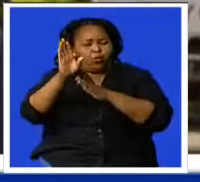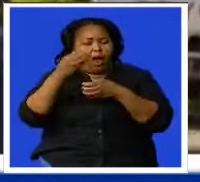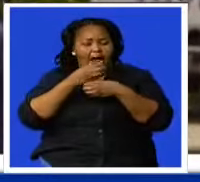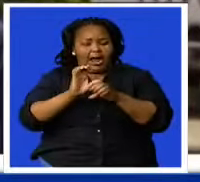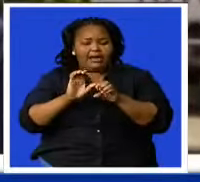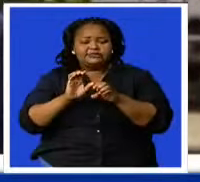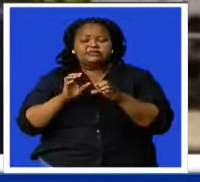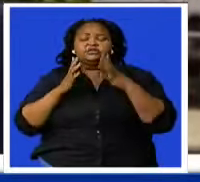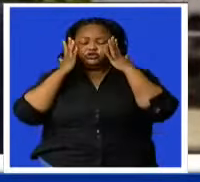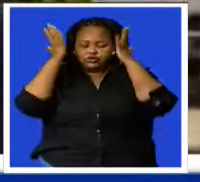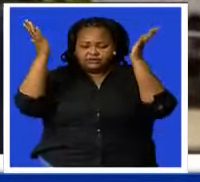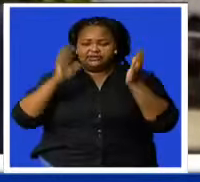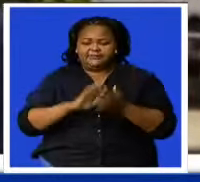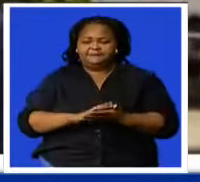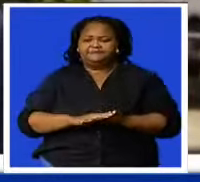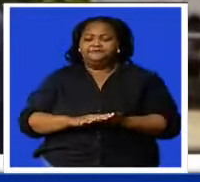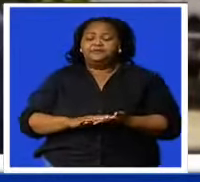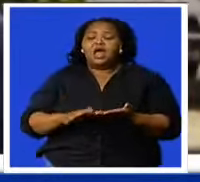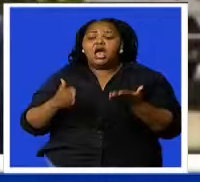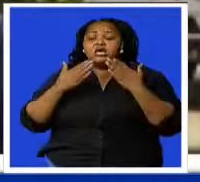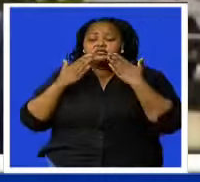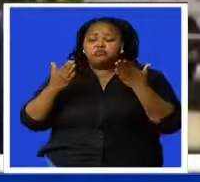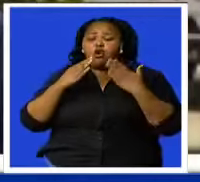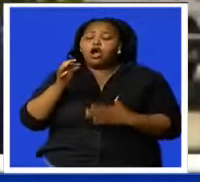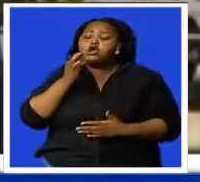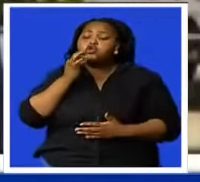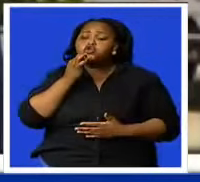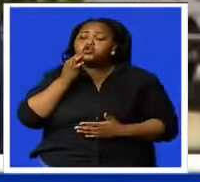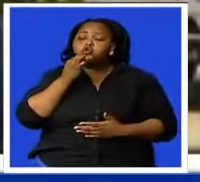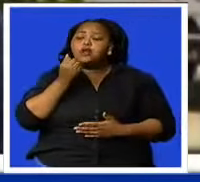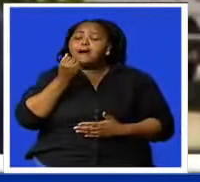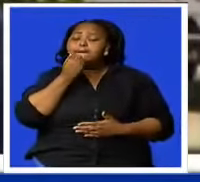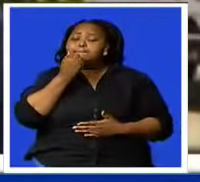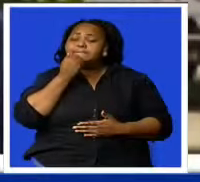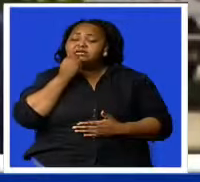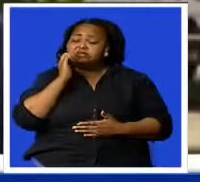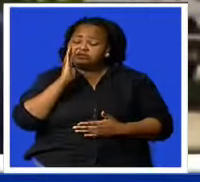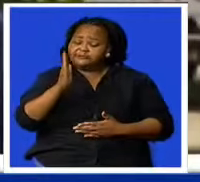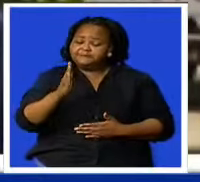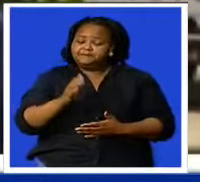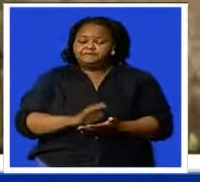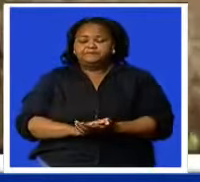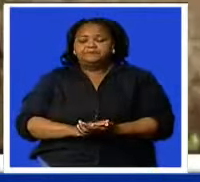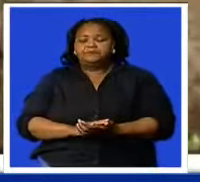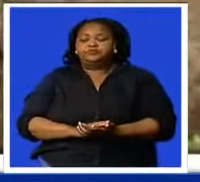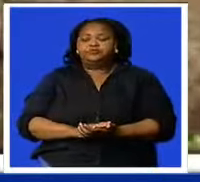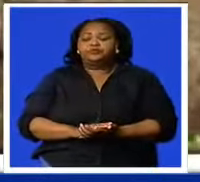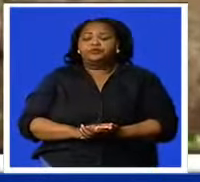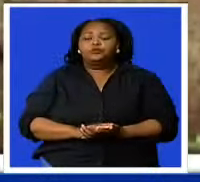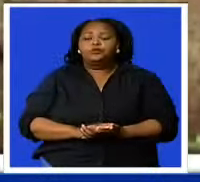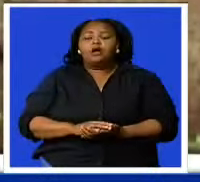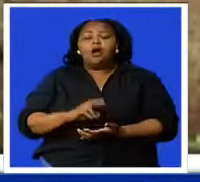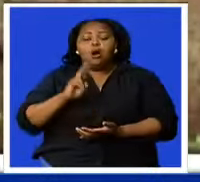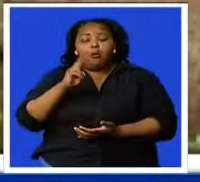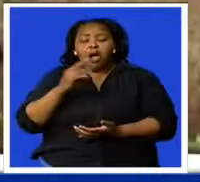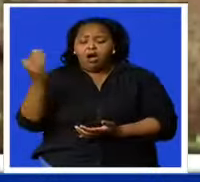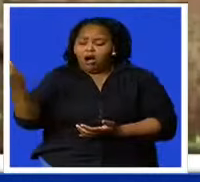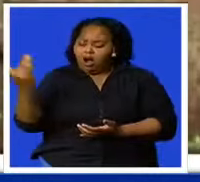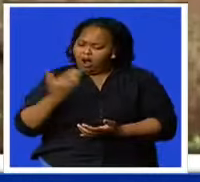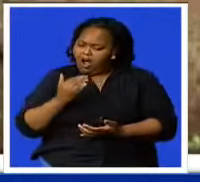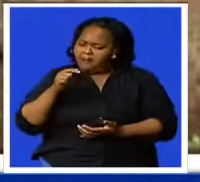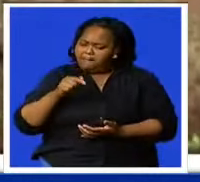yalapha kamanzini lezishila kamanzini le bona ukuthi awu asemane nalaphe divine